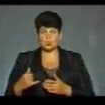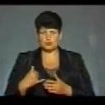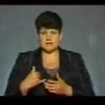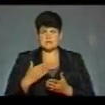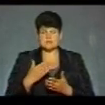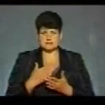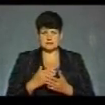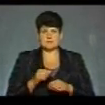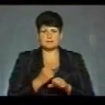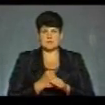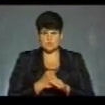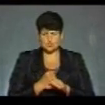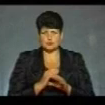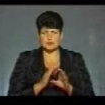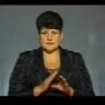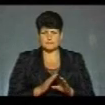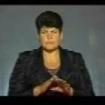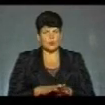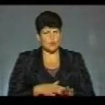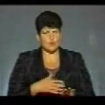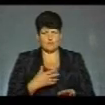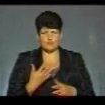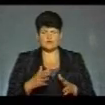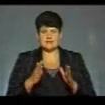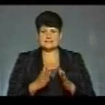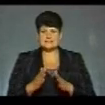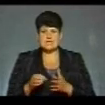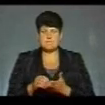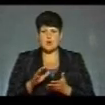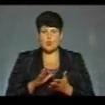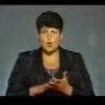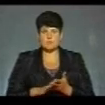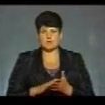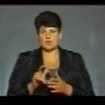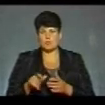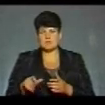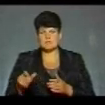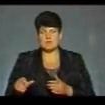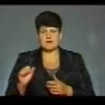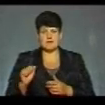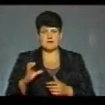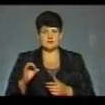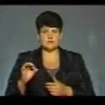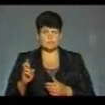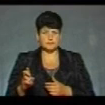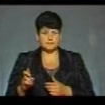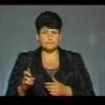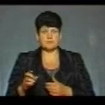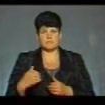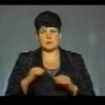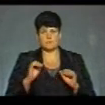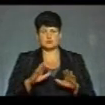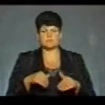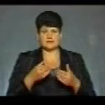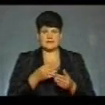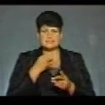працює вже достатньо довго система і обліку пасажиру, АСОП так звана. Ми можемо дати звіт,